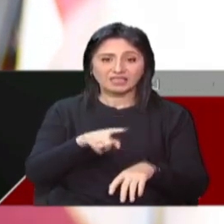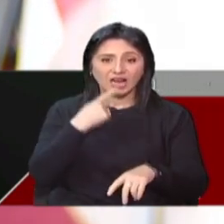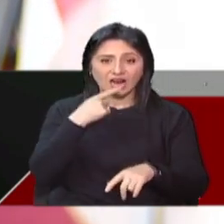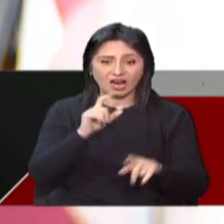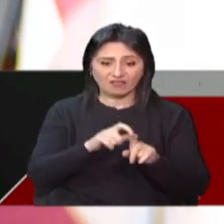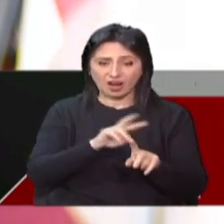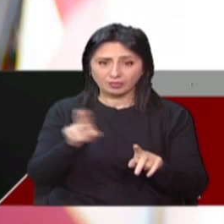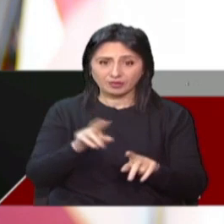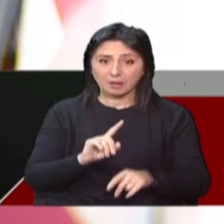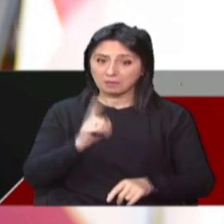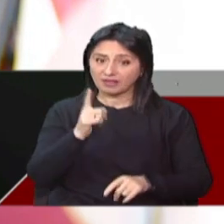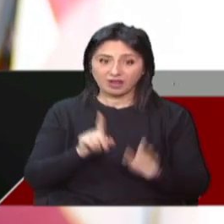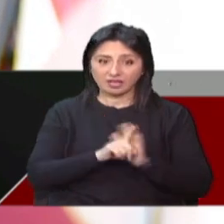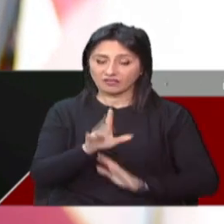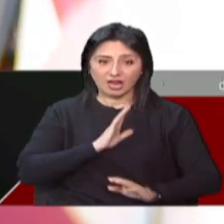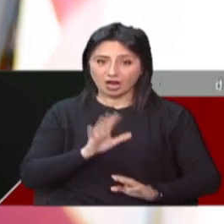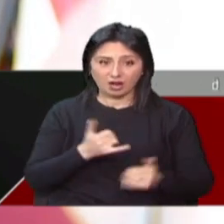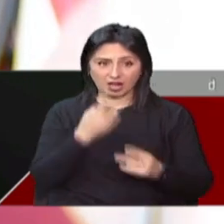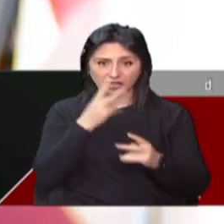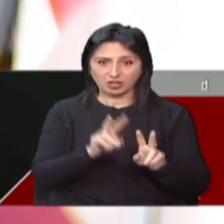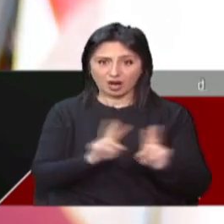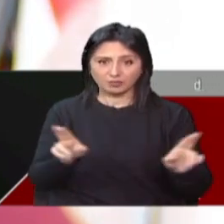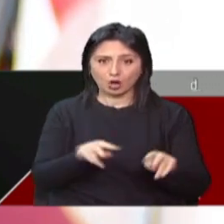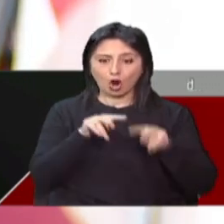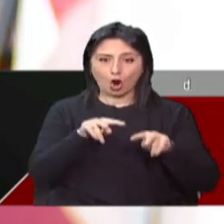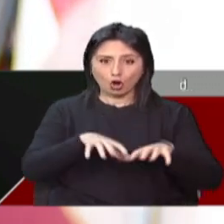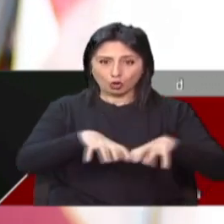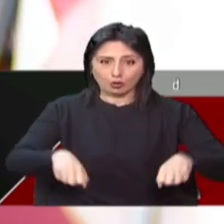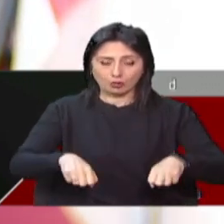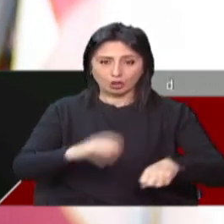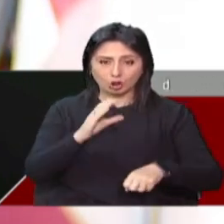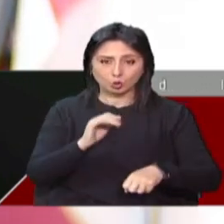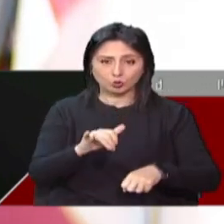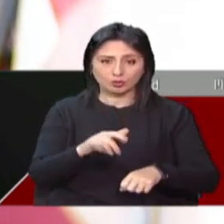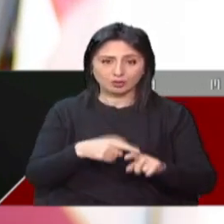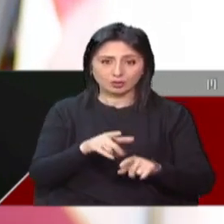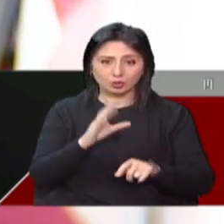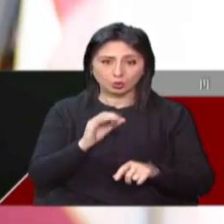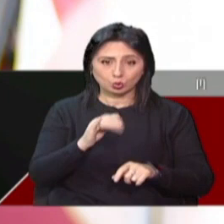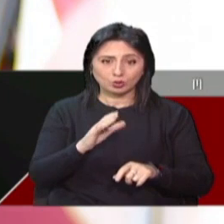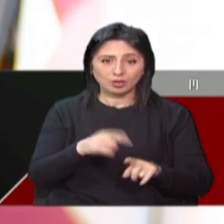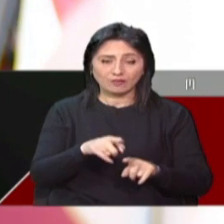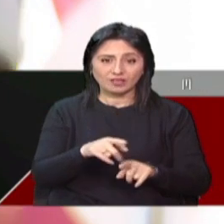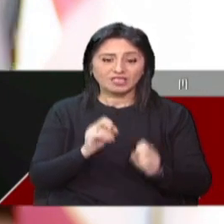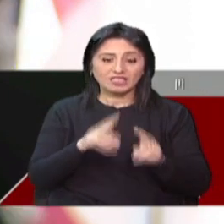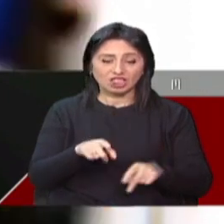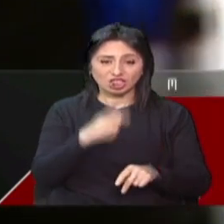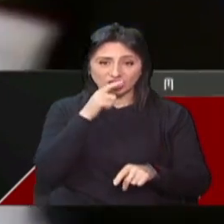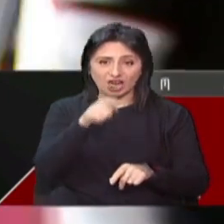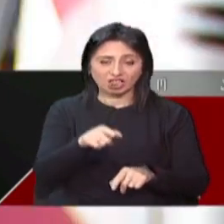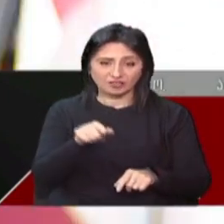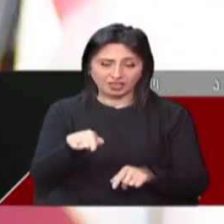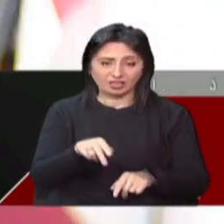თავიდან არ იყო პირველ ეტაპზე ესე, ეხლა როგორც ჩანს ტოტალ კონტროლი დაამყარა სუსმა ამ კლინიკაზე. ის სახიფათოა საშიშია